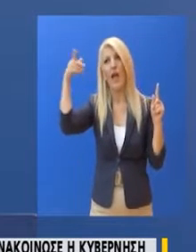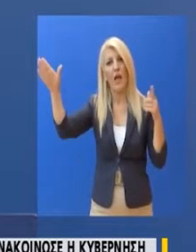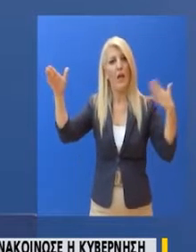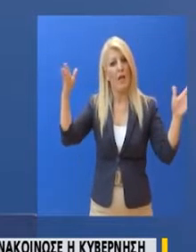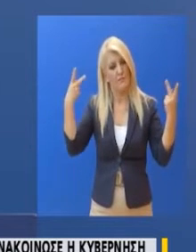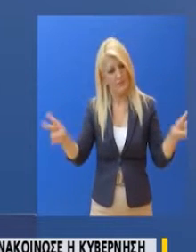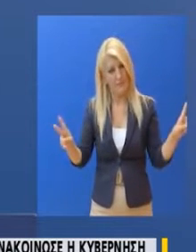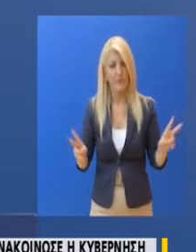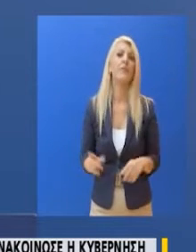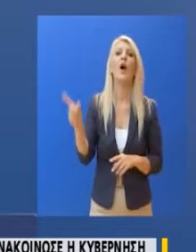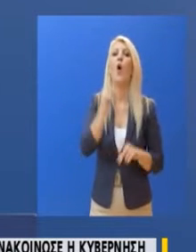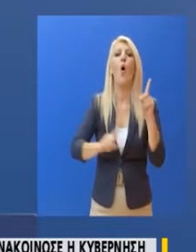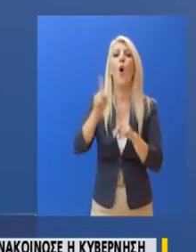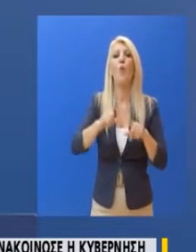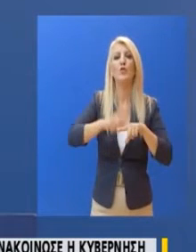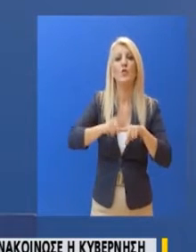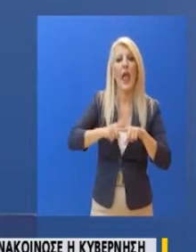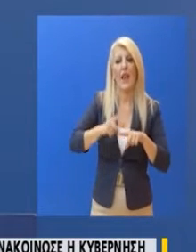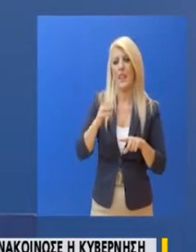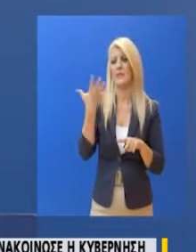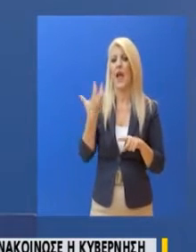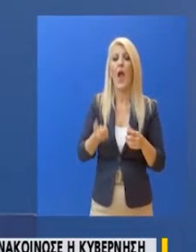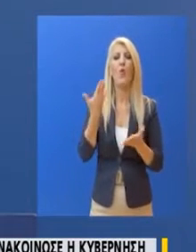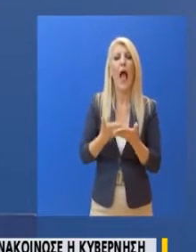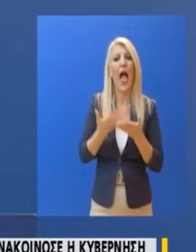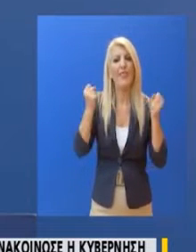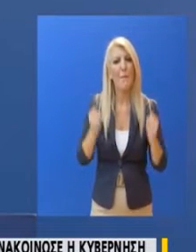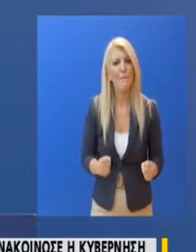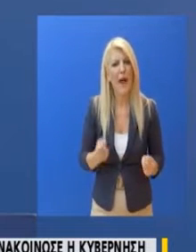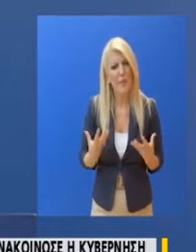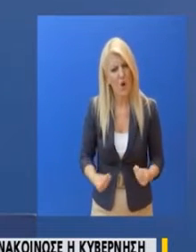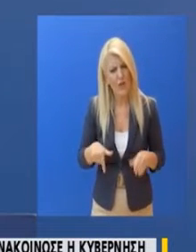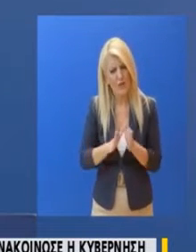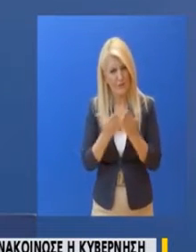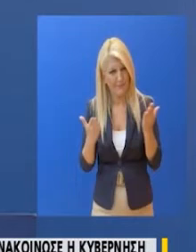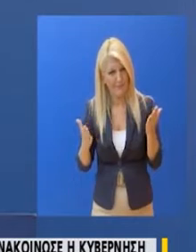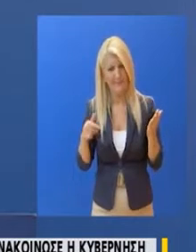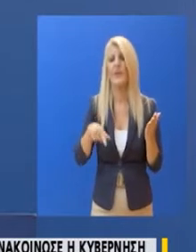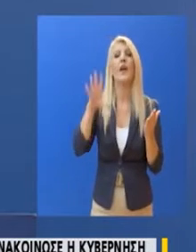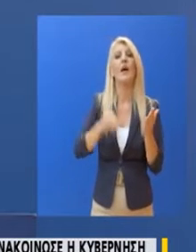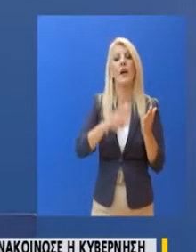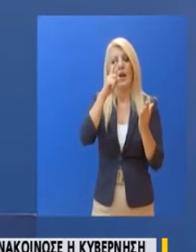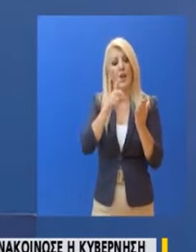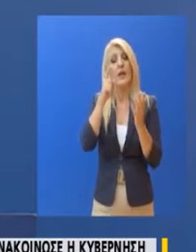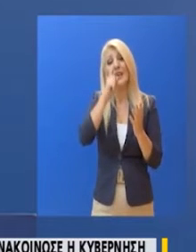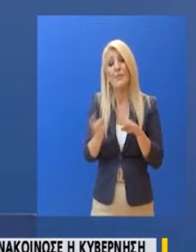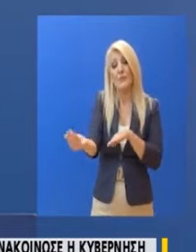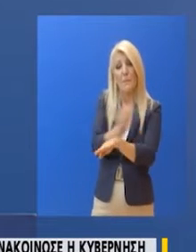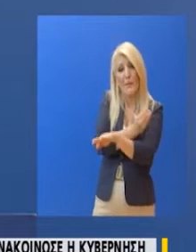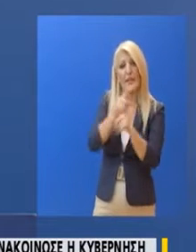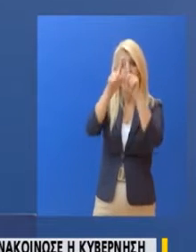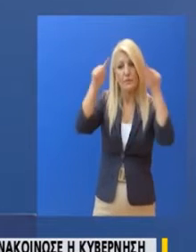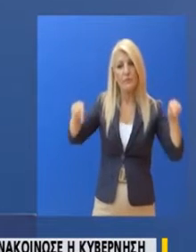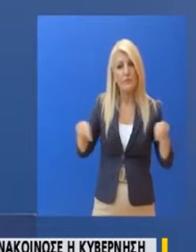παραμονής, οι κάτοχοι ειδικού δελτίου ταυτότητας ομογενούς, υποχρεούνται και αυτοί να συμπληρώνουν το Passenger Locator Form, το